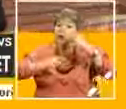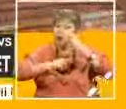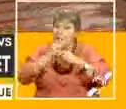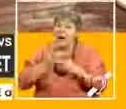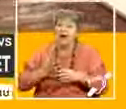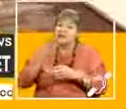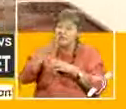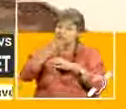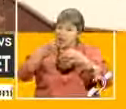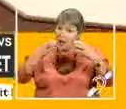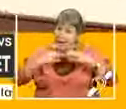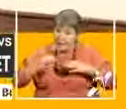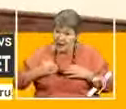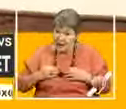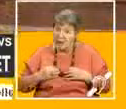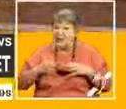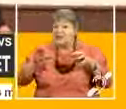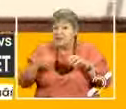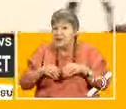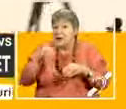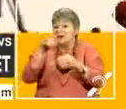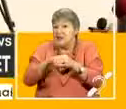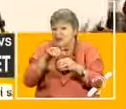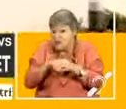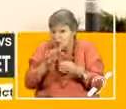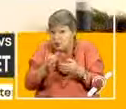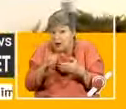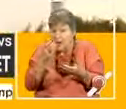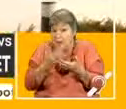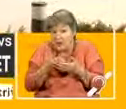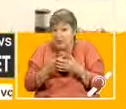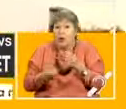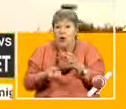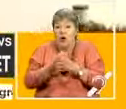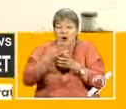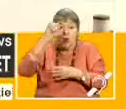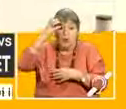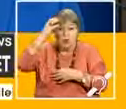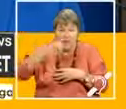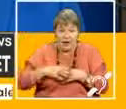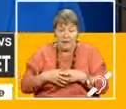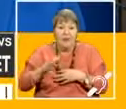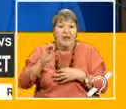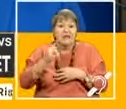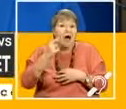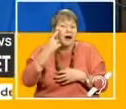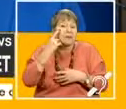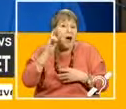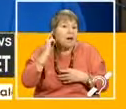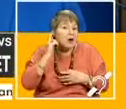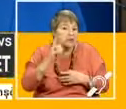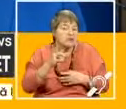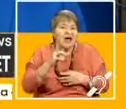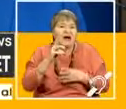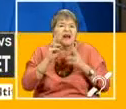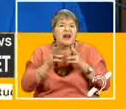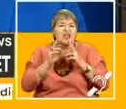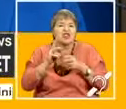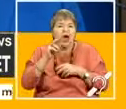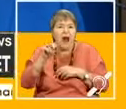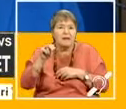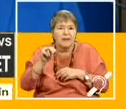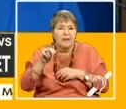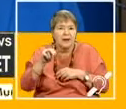în Parlament pentru a cere votul de încredere. Mai multe surse precizează că Dorin Răcean ar fi o